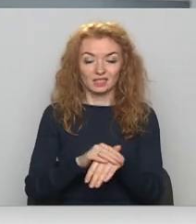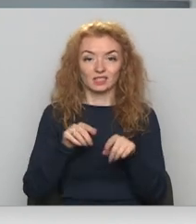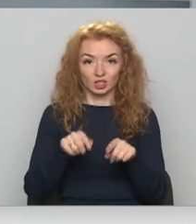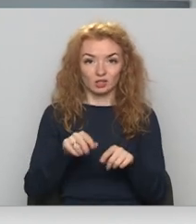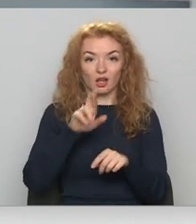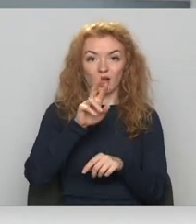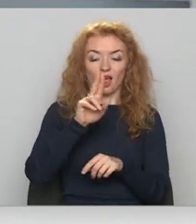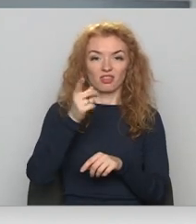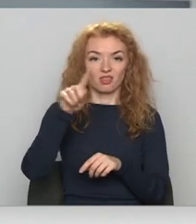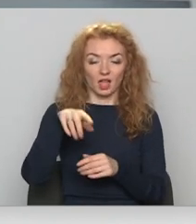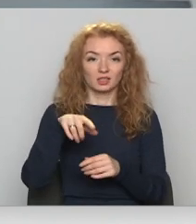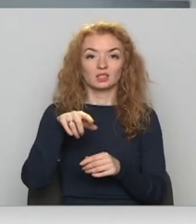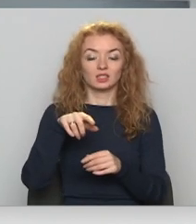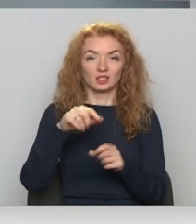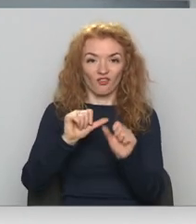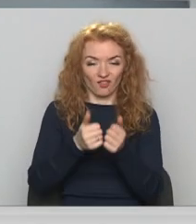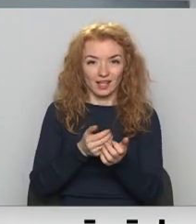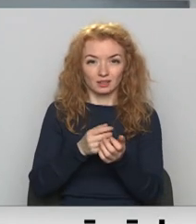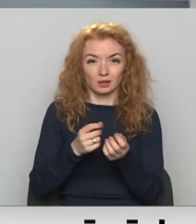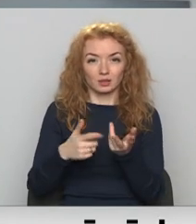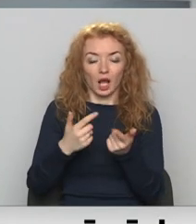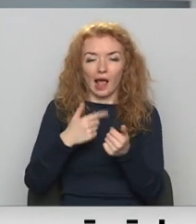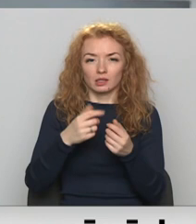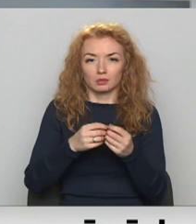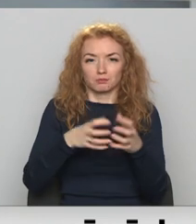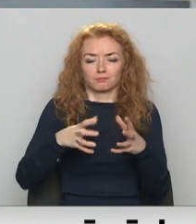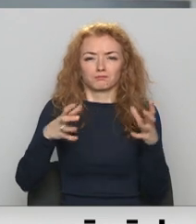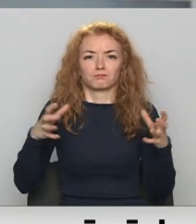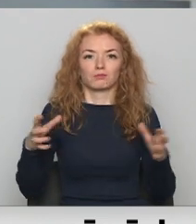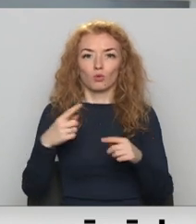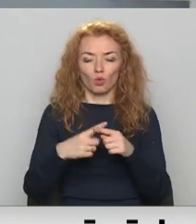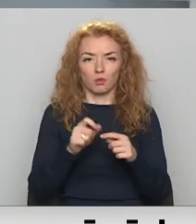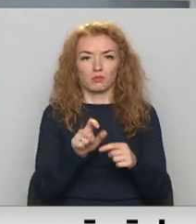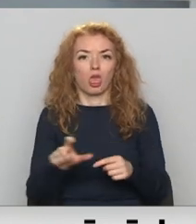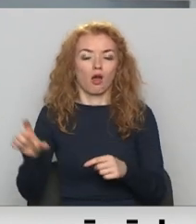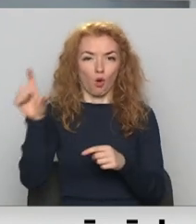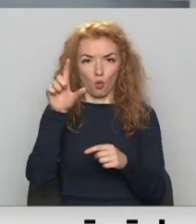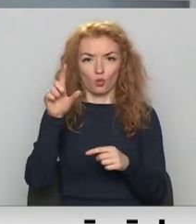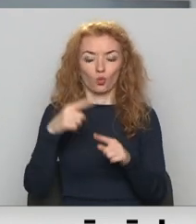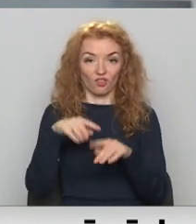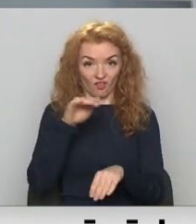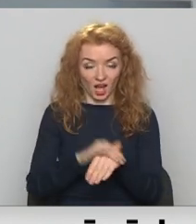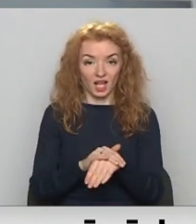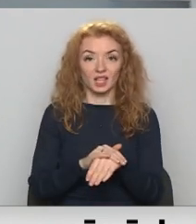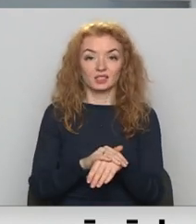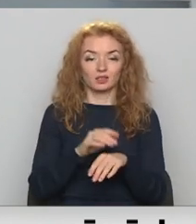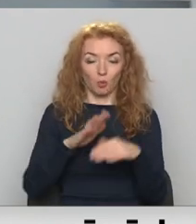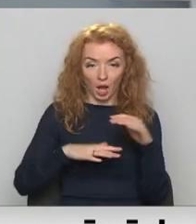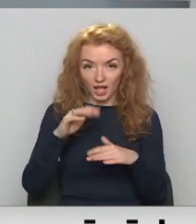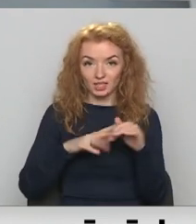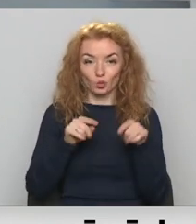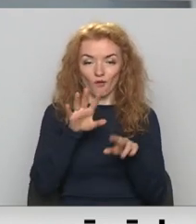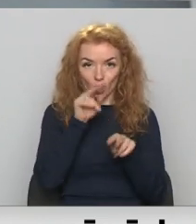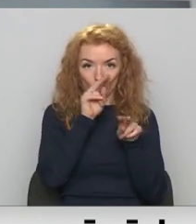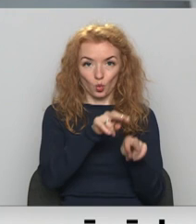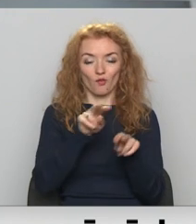RNS kopiju skaits ir ļoti liels un ar pieaugošu tendenci, ko var novērot faktiski praktiski,